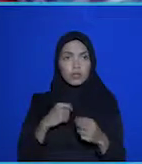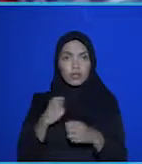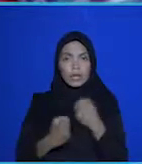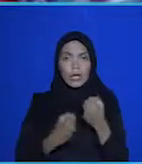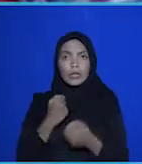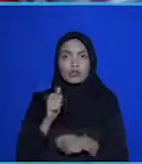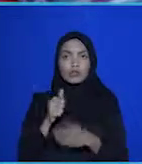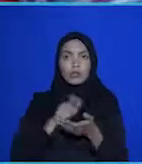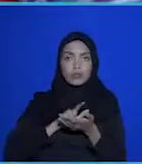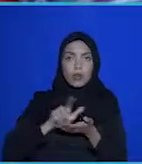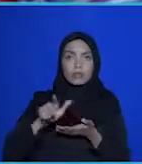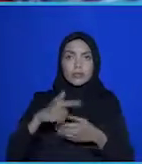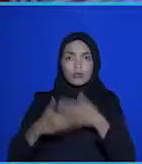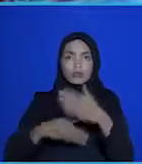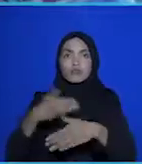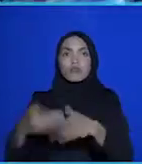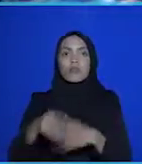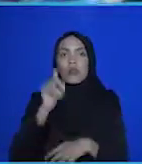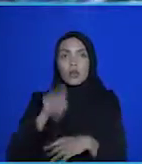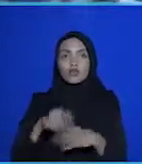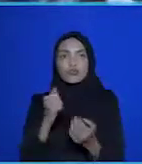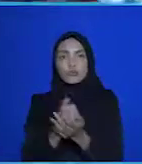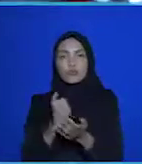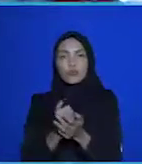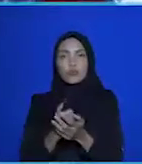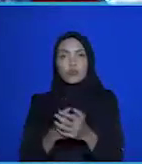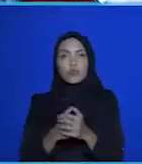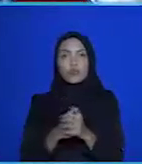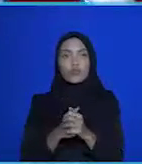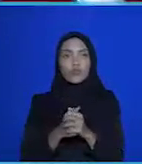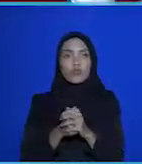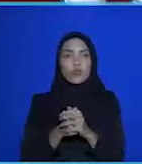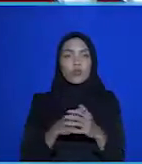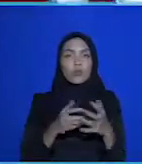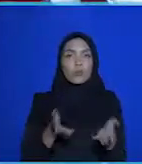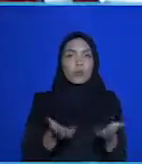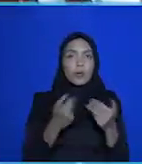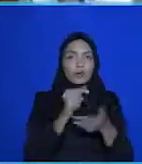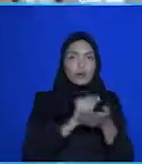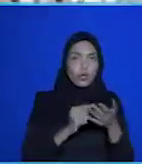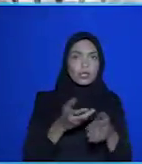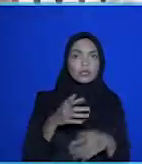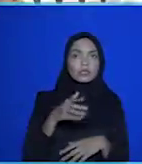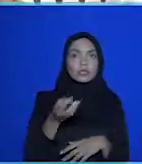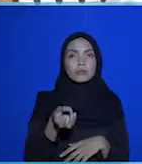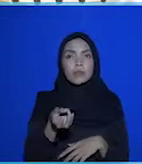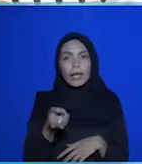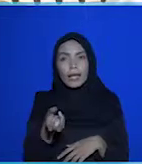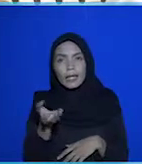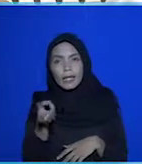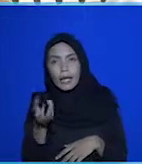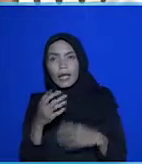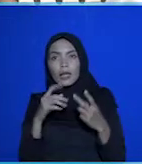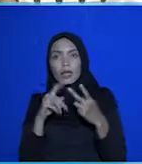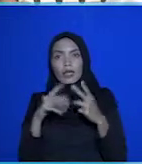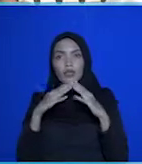kegiatan ekonomi berjalan dengan lancar. Jadi kita harus membangun sementara, sekolah sementara, rumah